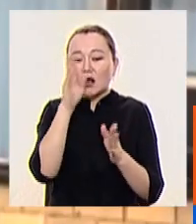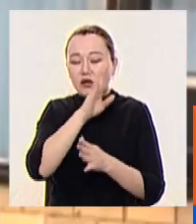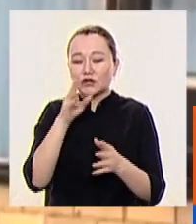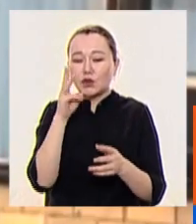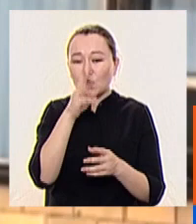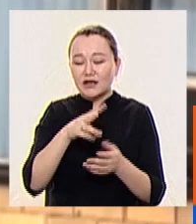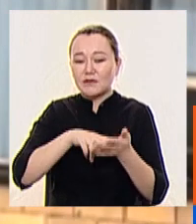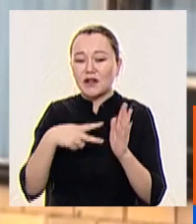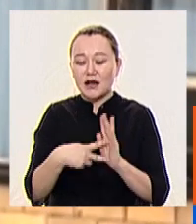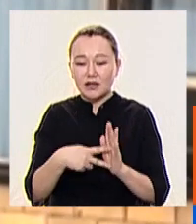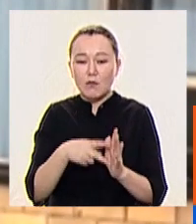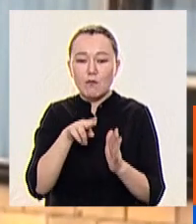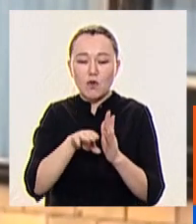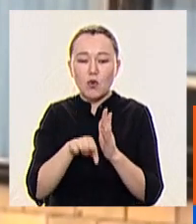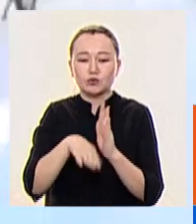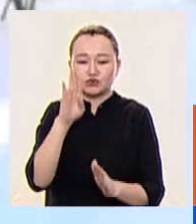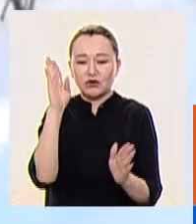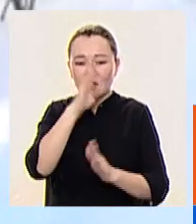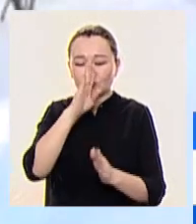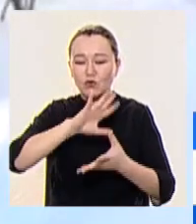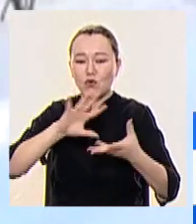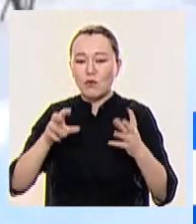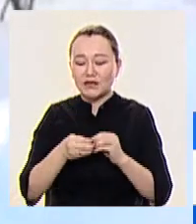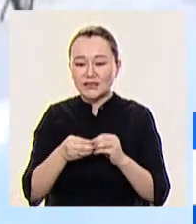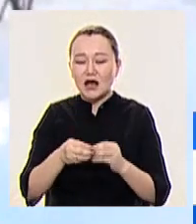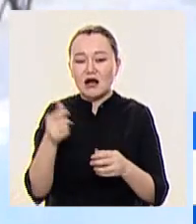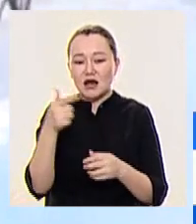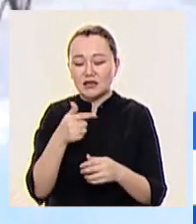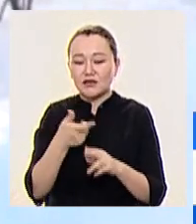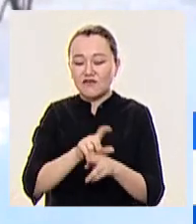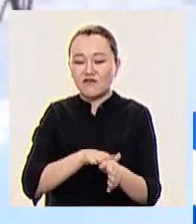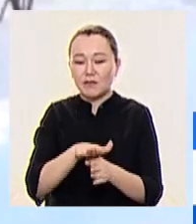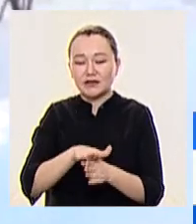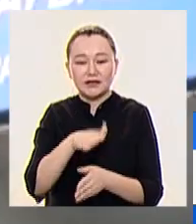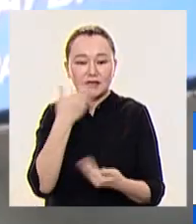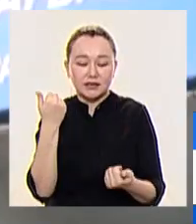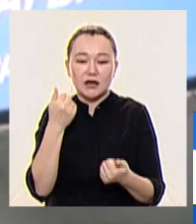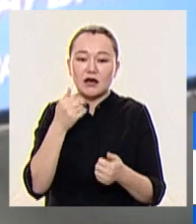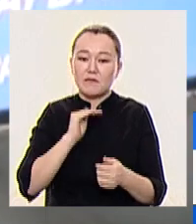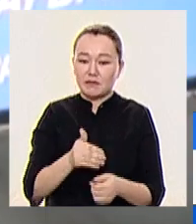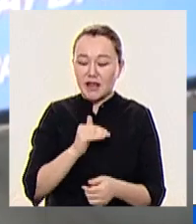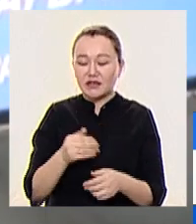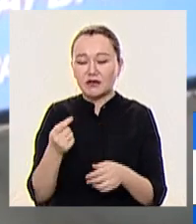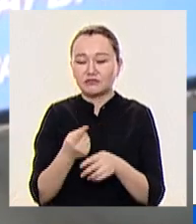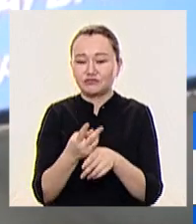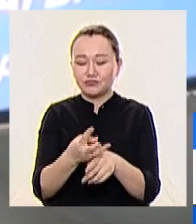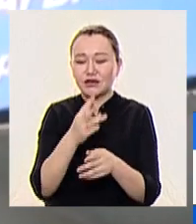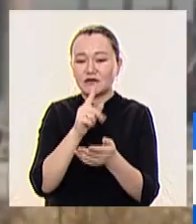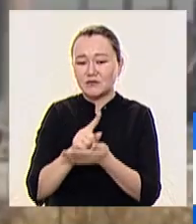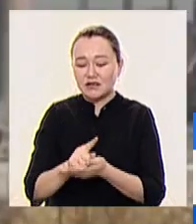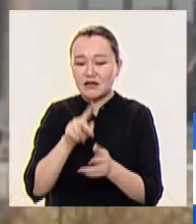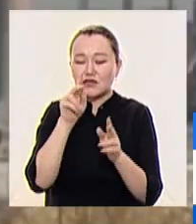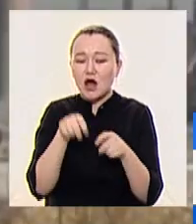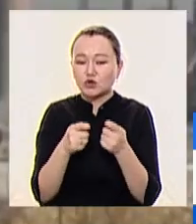очередной 3-летний план по улучшению экологии комплекса, но гарантий по его выполнению нет, ведь предприятие уже не раз нарушало обязательства